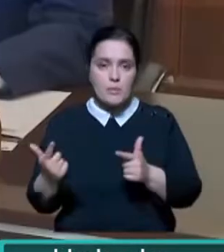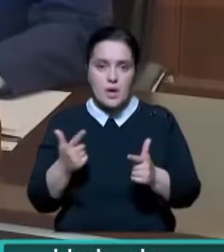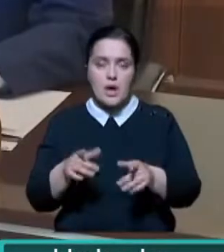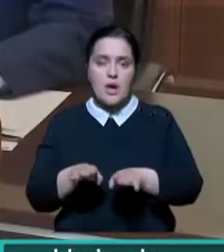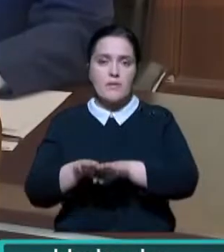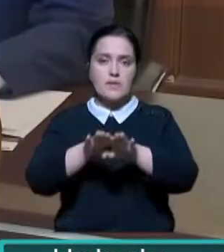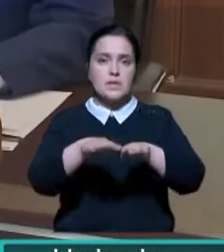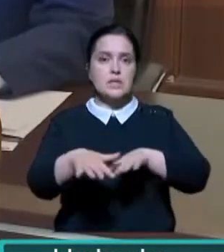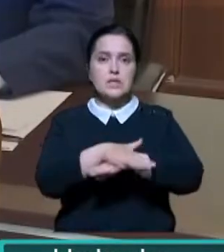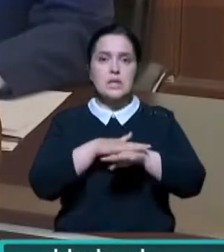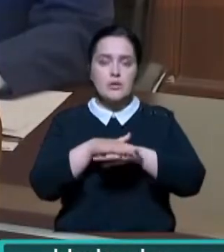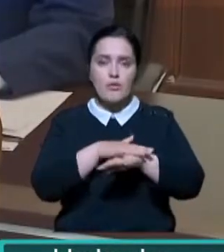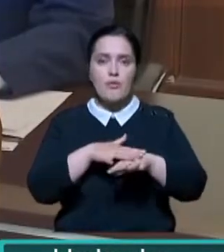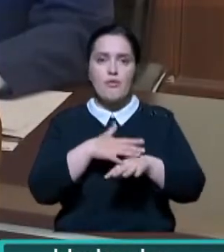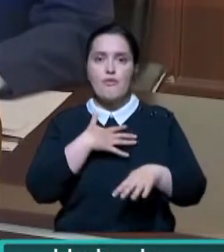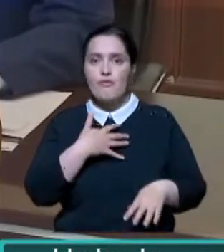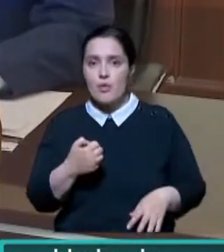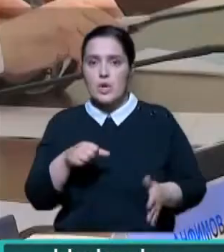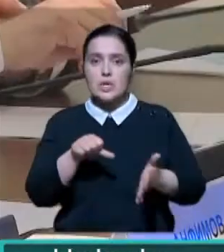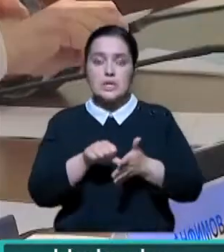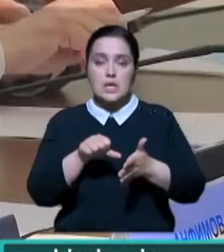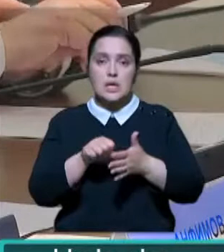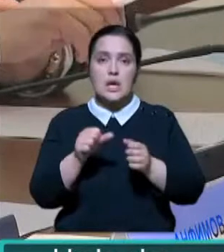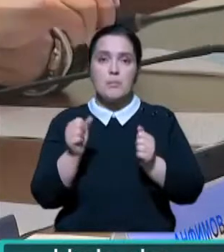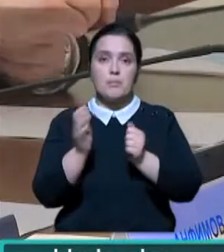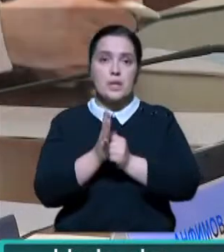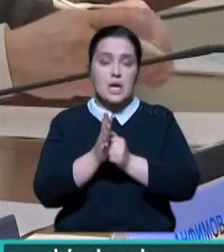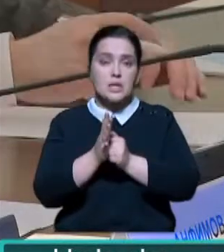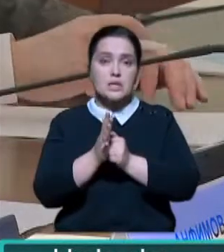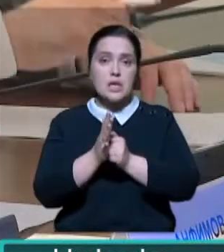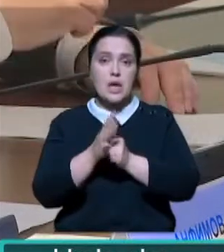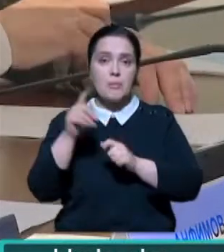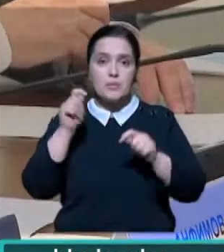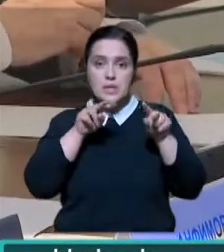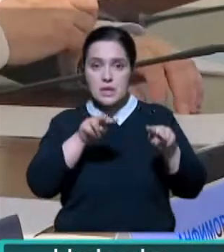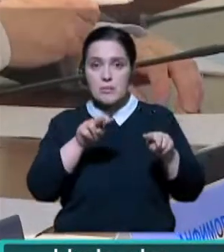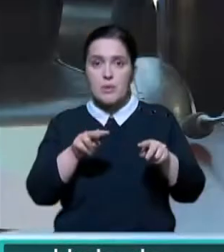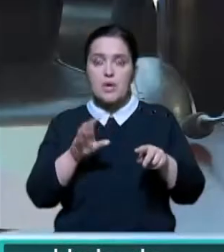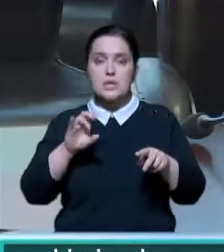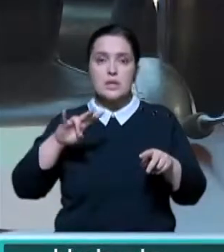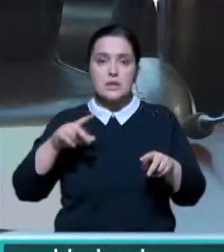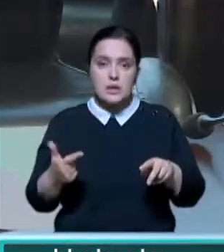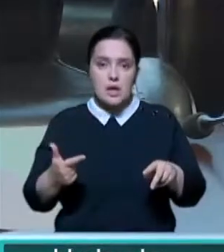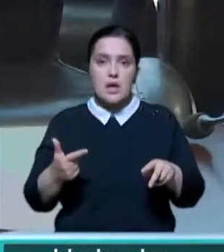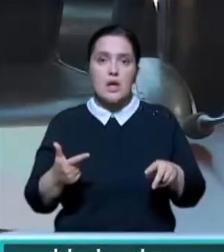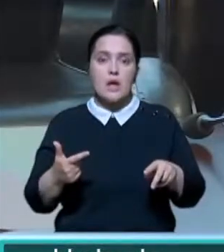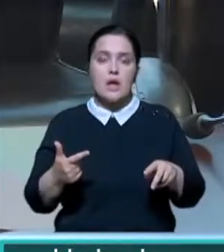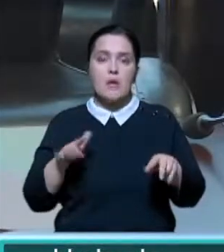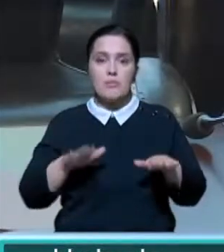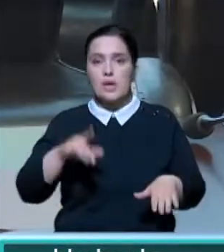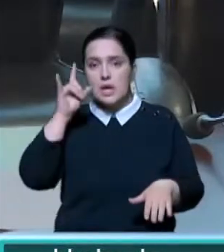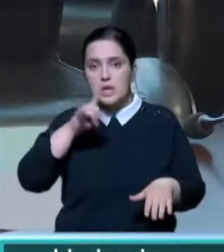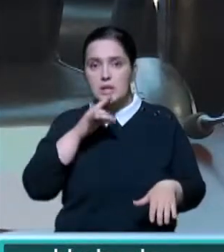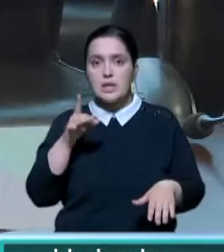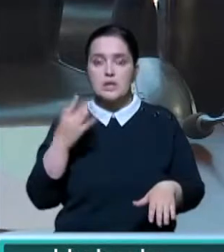вопросах подготовки и проведения всенародного волеизъявления. Это уже 15-я миссия наблюдателя от Содружества независимых государств в нашей